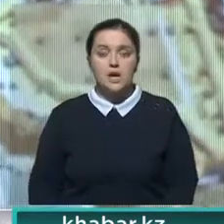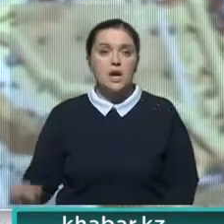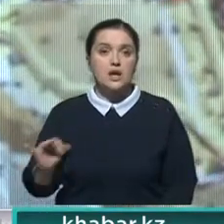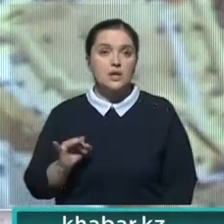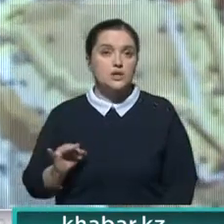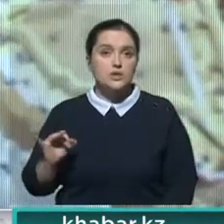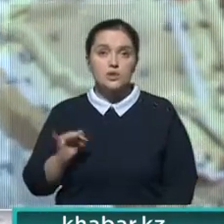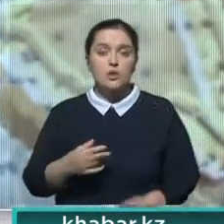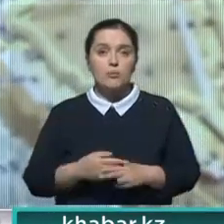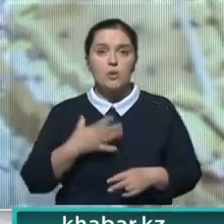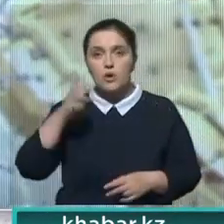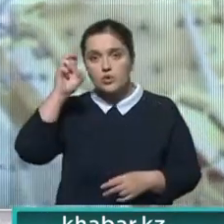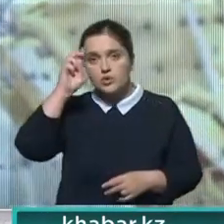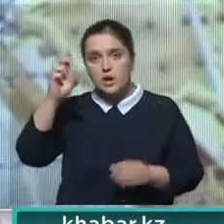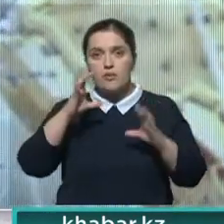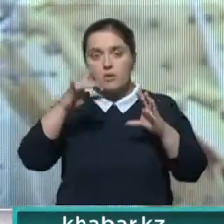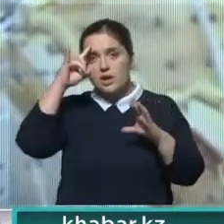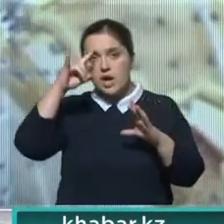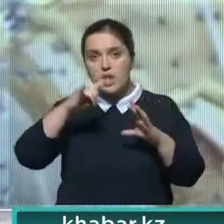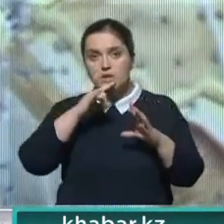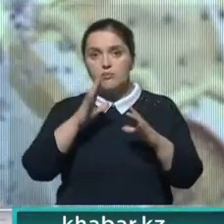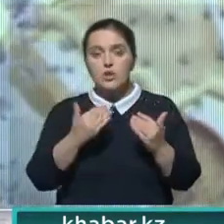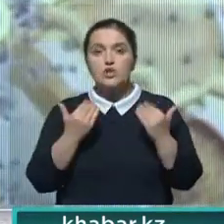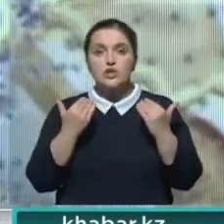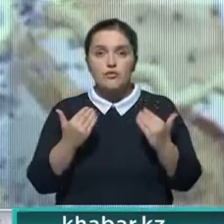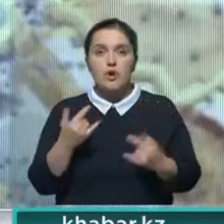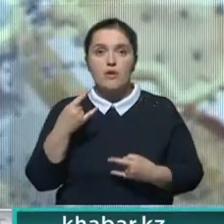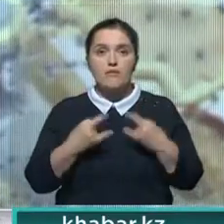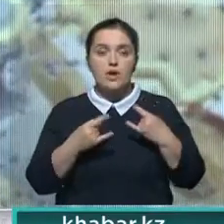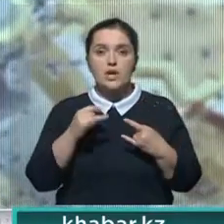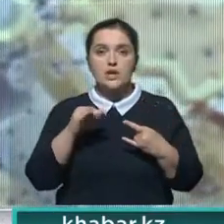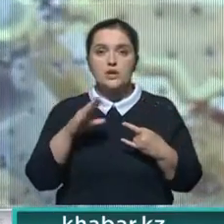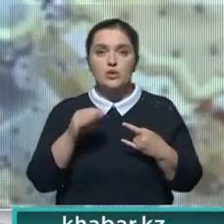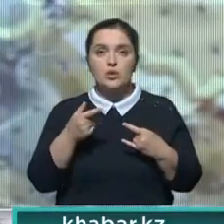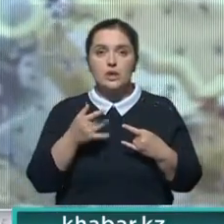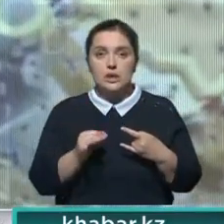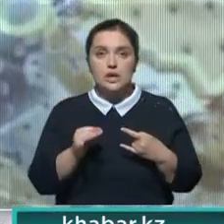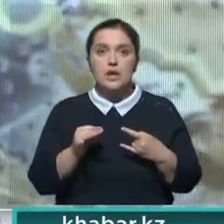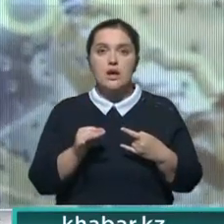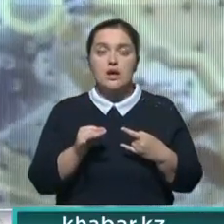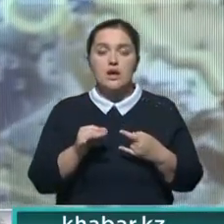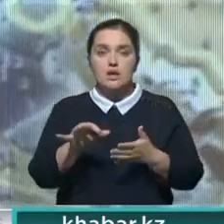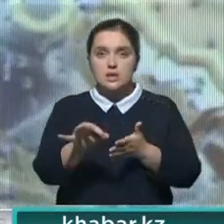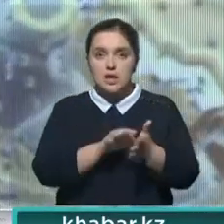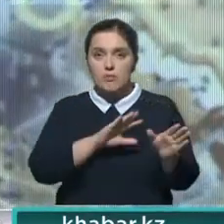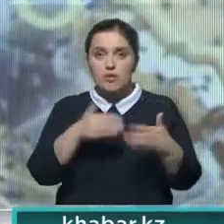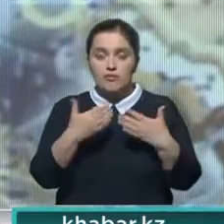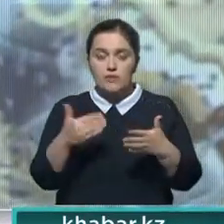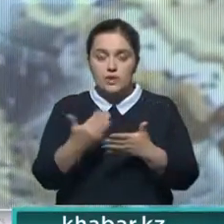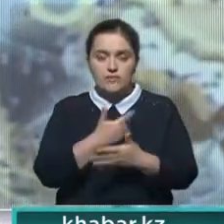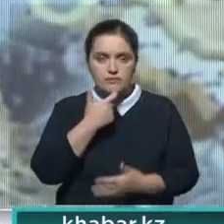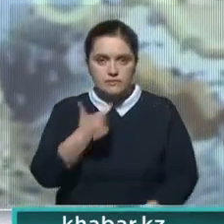Об истории и значении государственных символов Казахстана речь пойдет также и в сегодняшнем эфире программы «Итоги». Не пропустите сразу же после этого